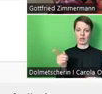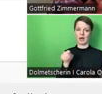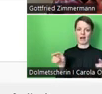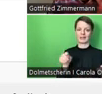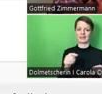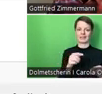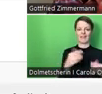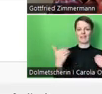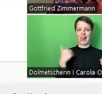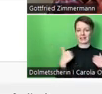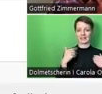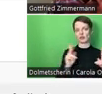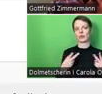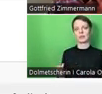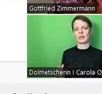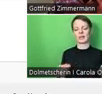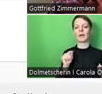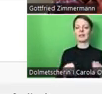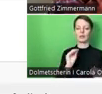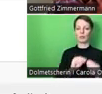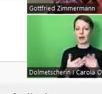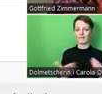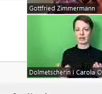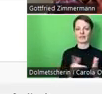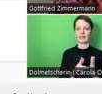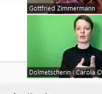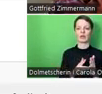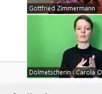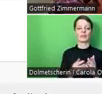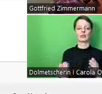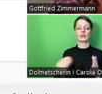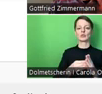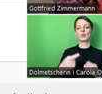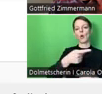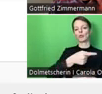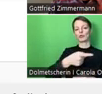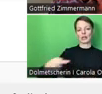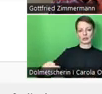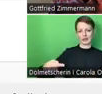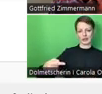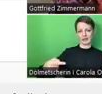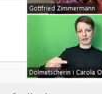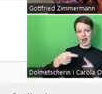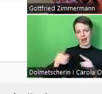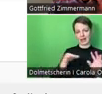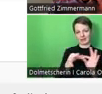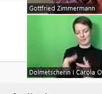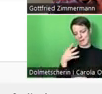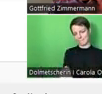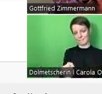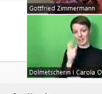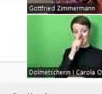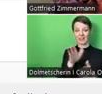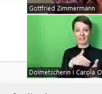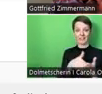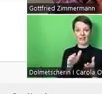ist aber jetzt hier kein Problem, weil wir zusätzlich noch den Unterstrich haben zur Markierung der Links. Also wenn ich jetzt den